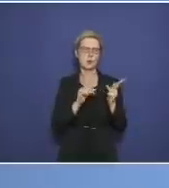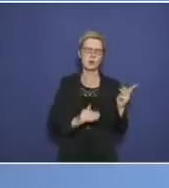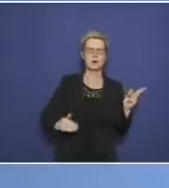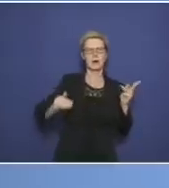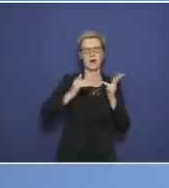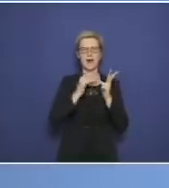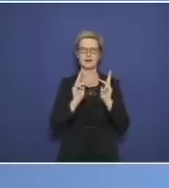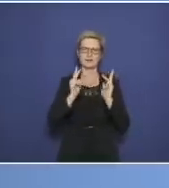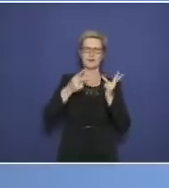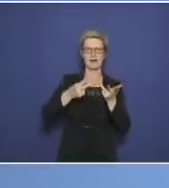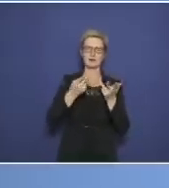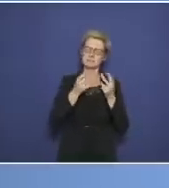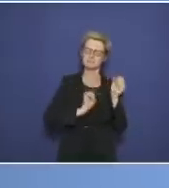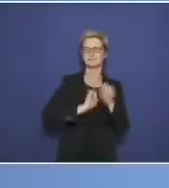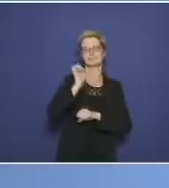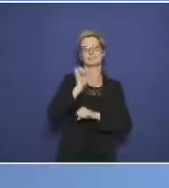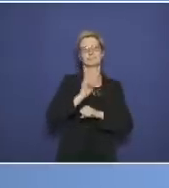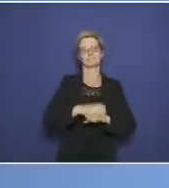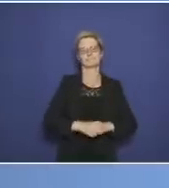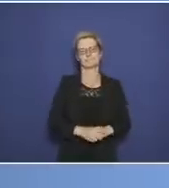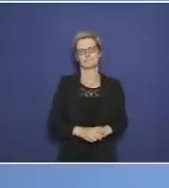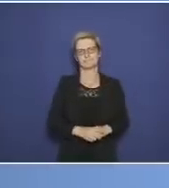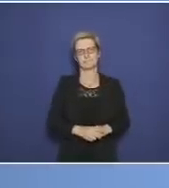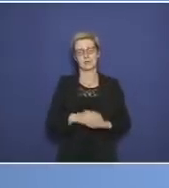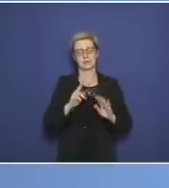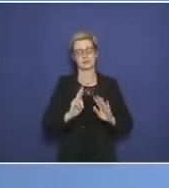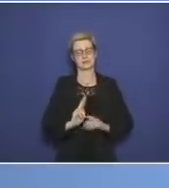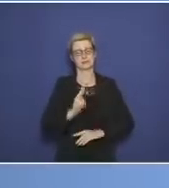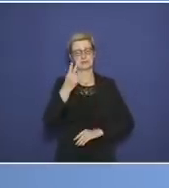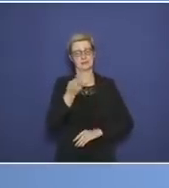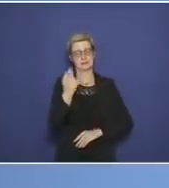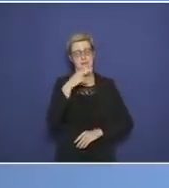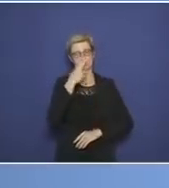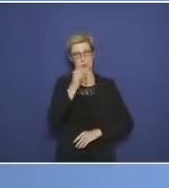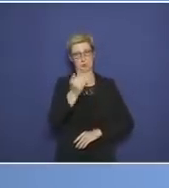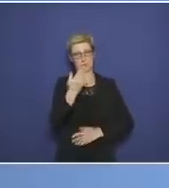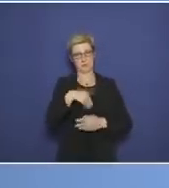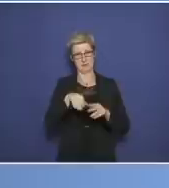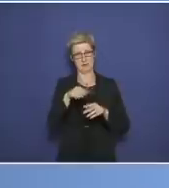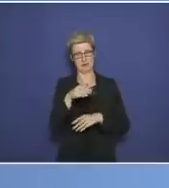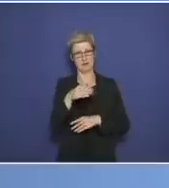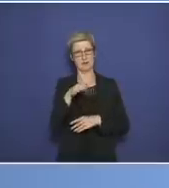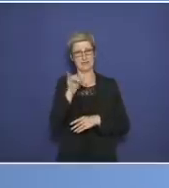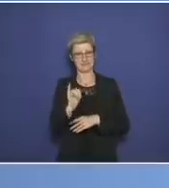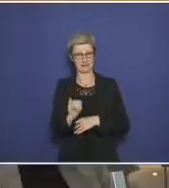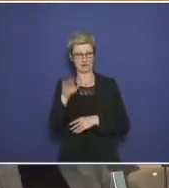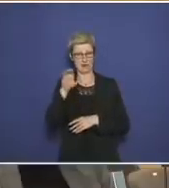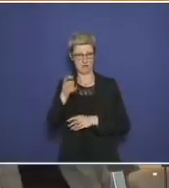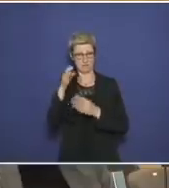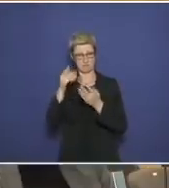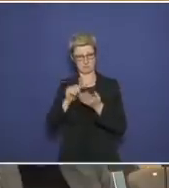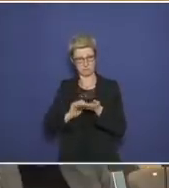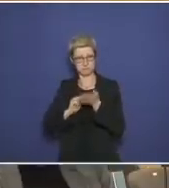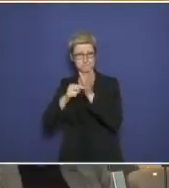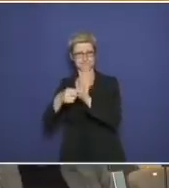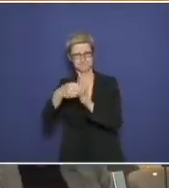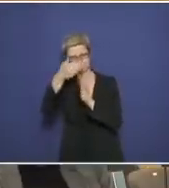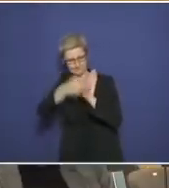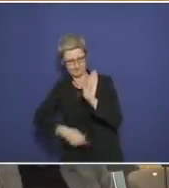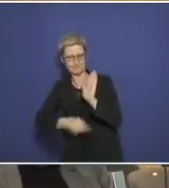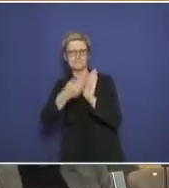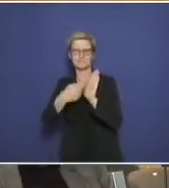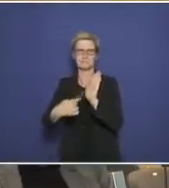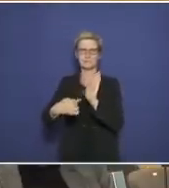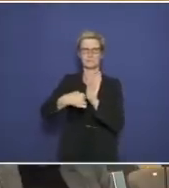einzusetzen. Der am 2.6. veröffentlichte Post auf Instagram zeigt, dass es dem Projekt selbst nicht gelingt,